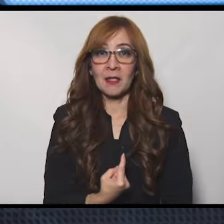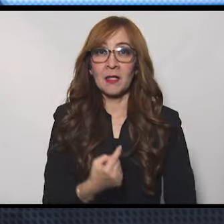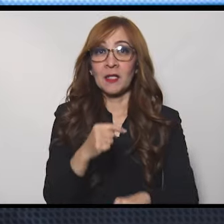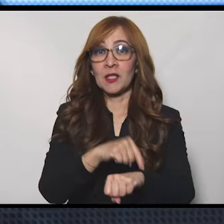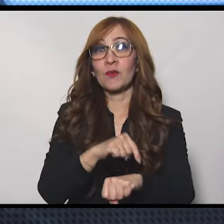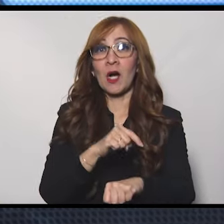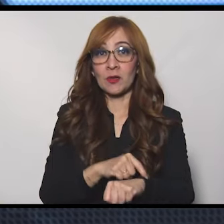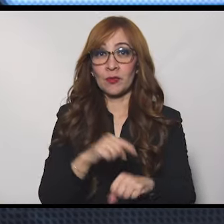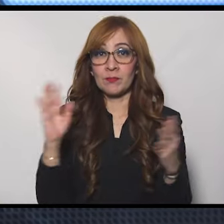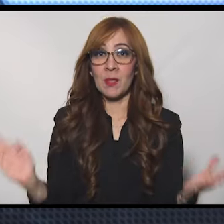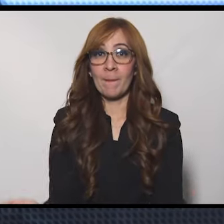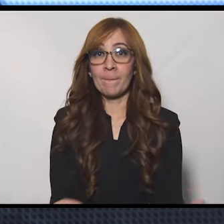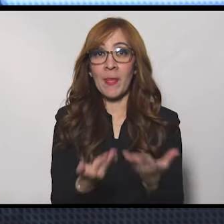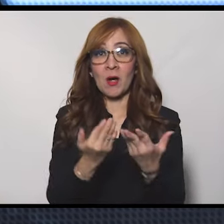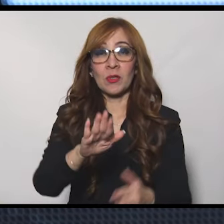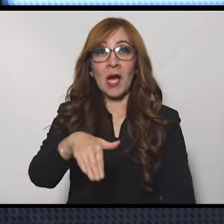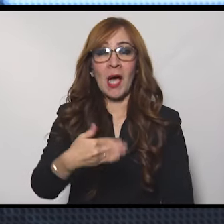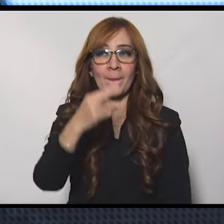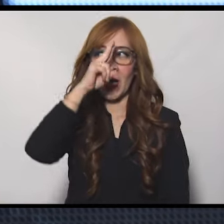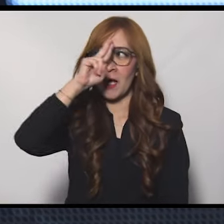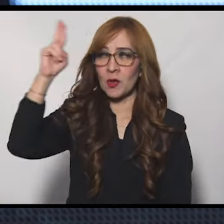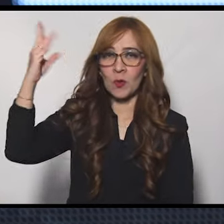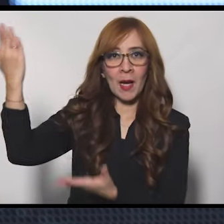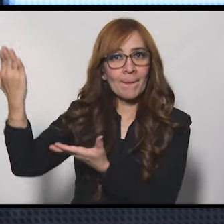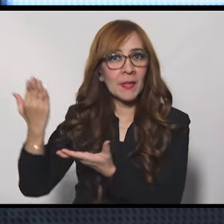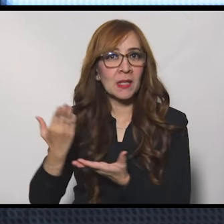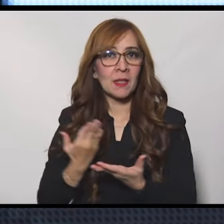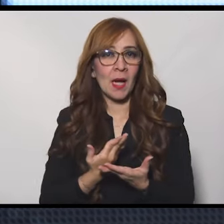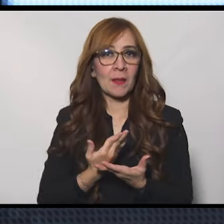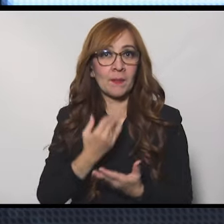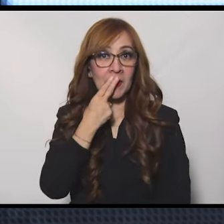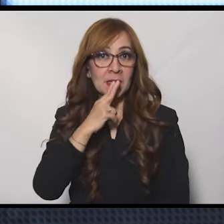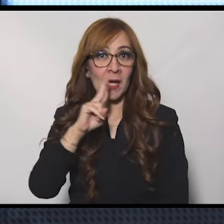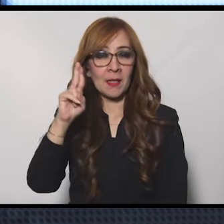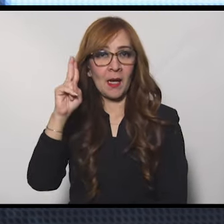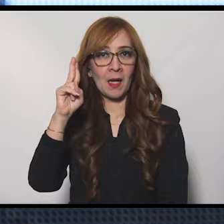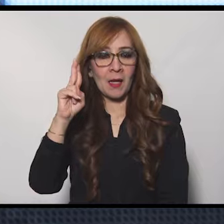momen membangun apa yang Tuhan percayakan.